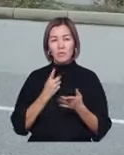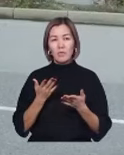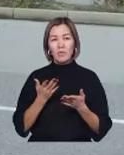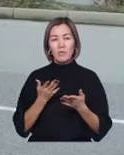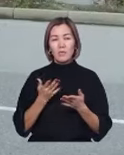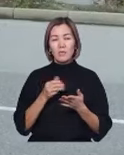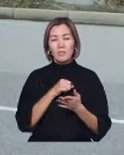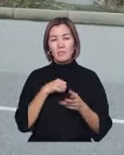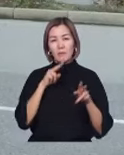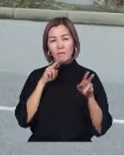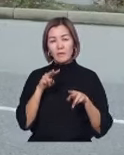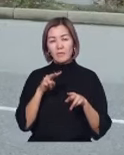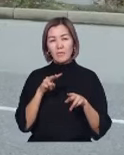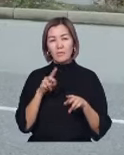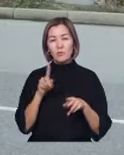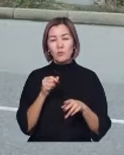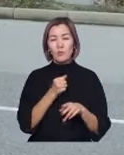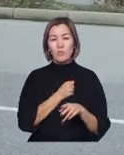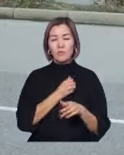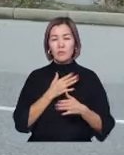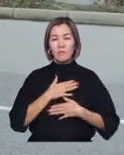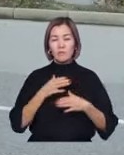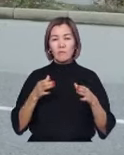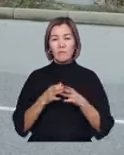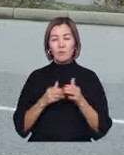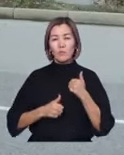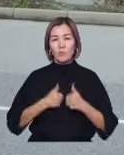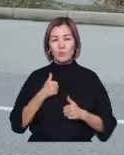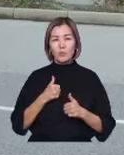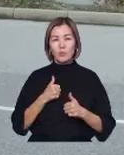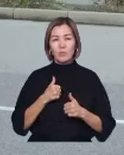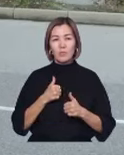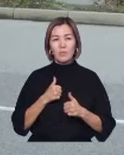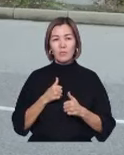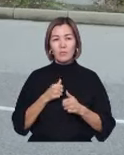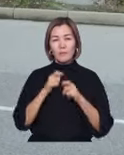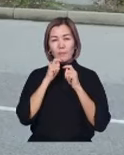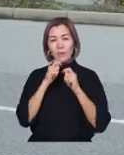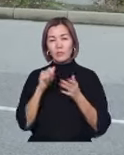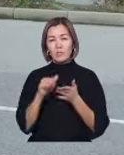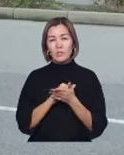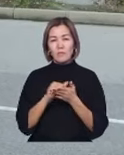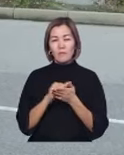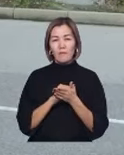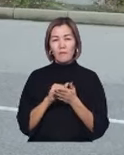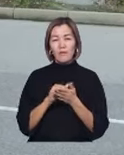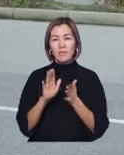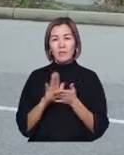что ряд военнослужащих нашей воинской части удостоился получения сертификата, гранта